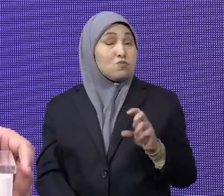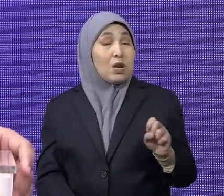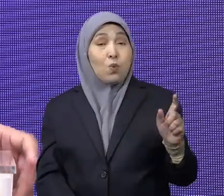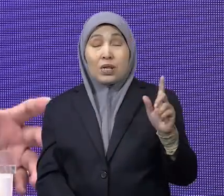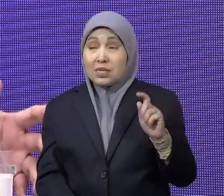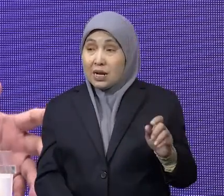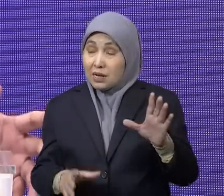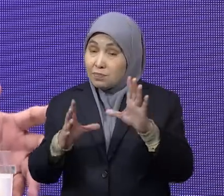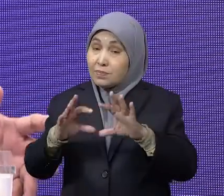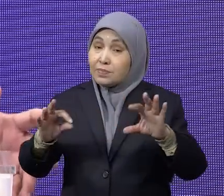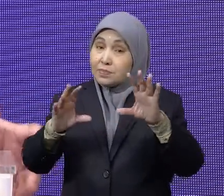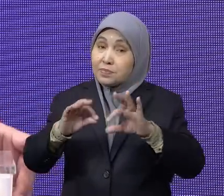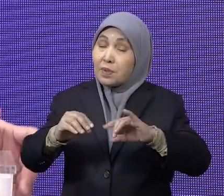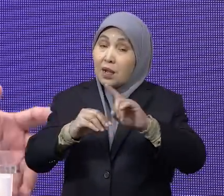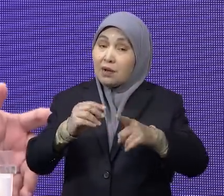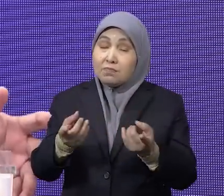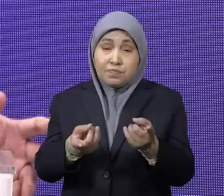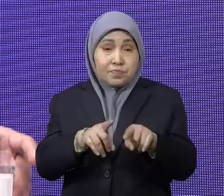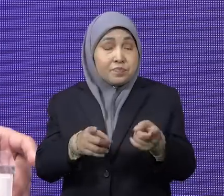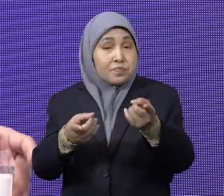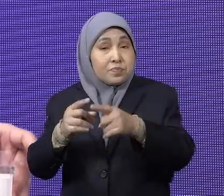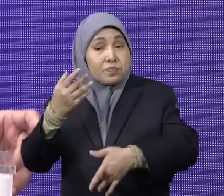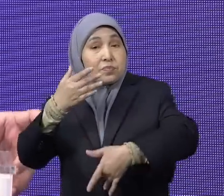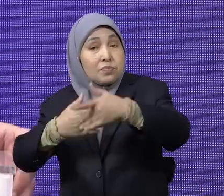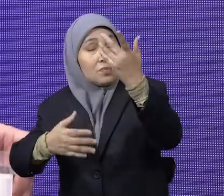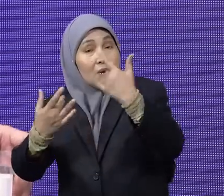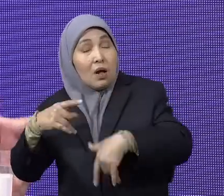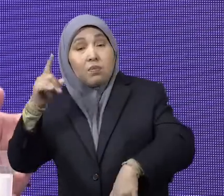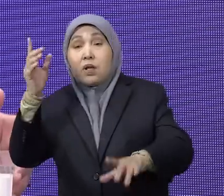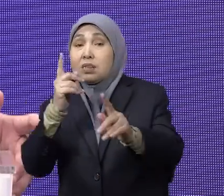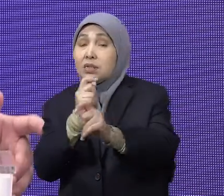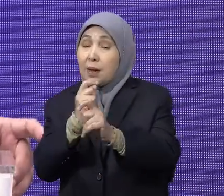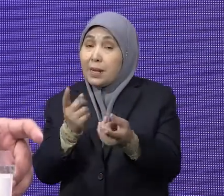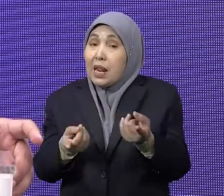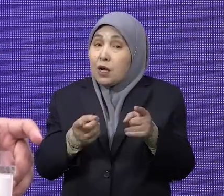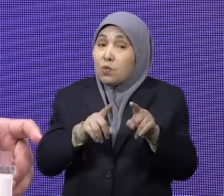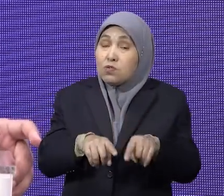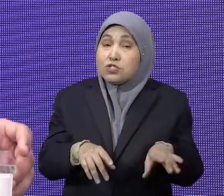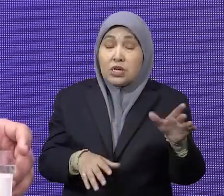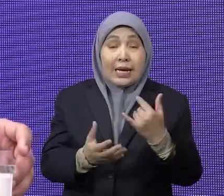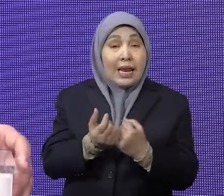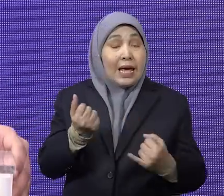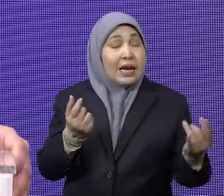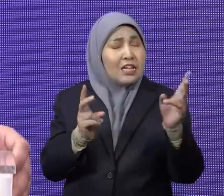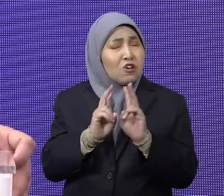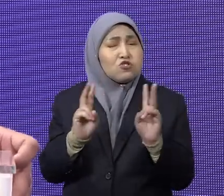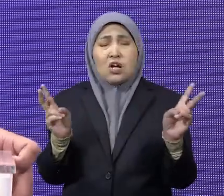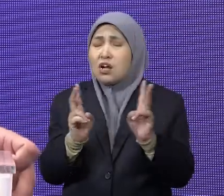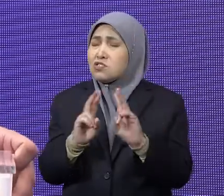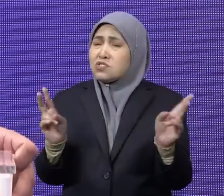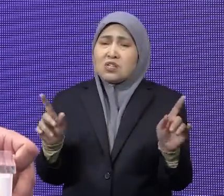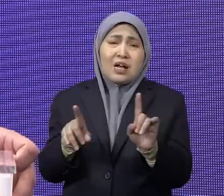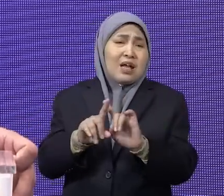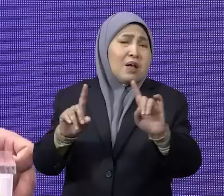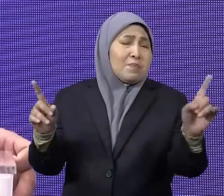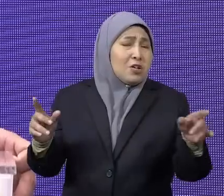Taala menceritakan tentang kejadian-kejadian awal yang telah Allah tentukan berlakunya kelahiran yang sangat-sangat luar biasa